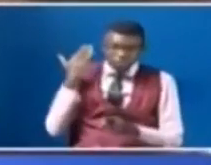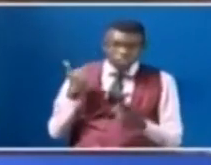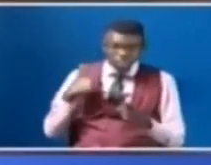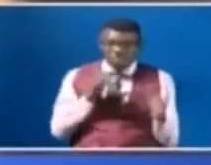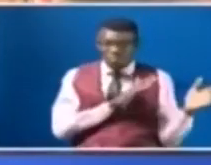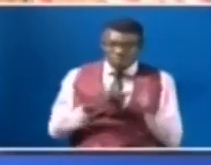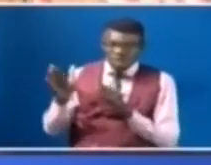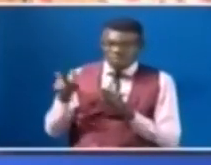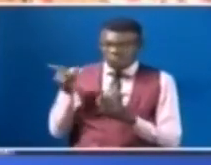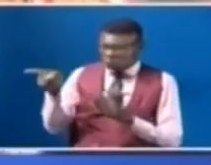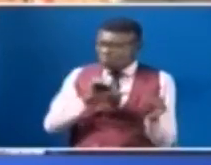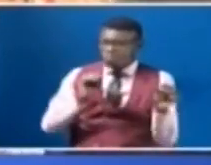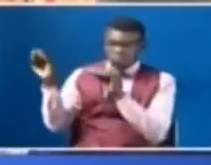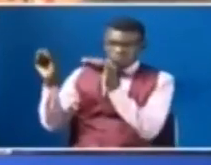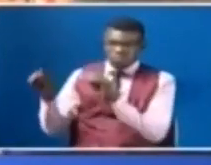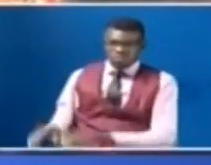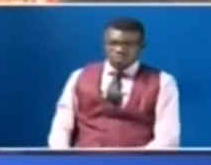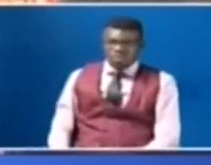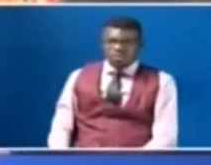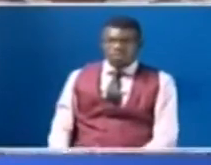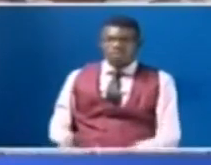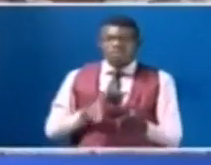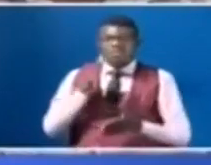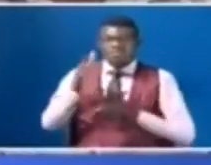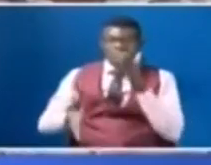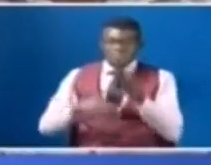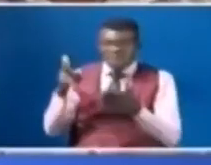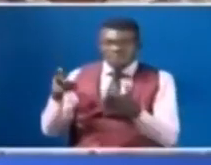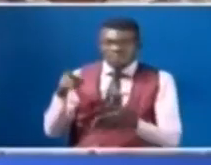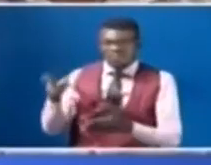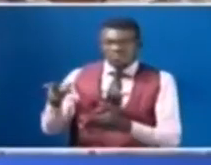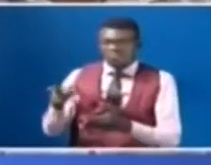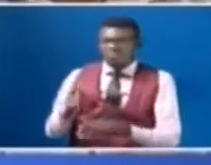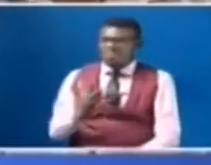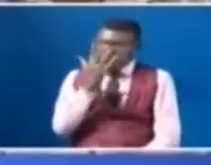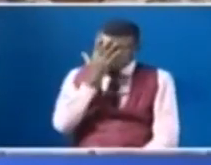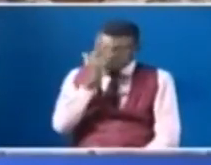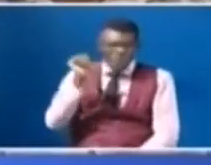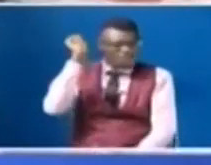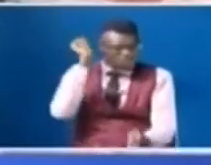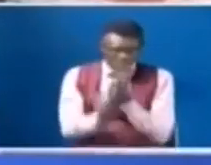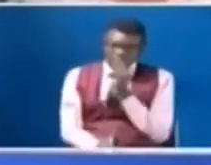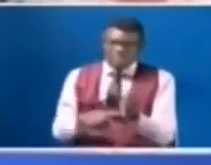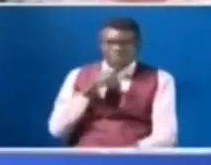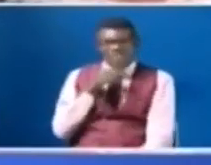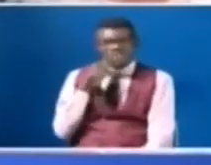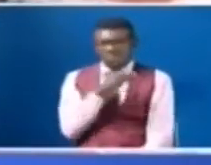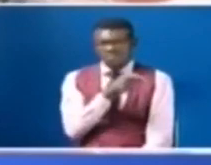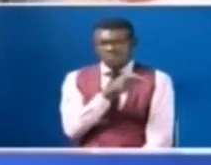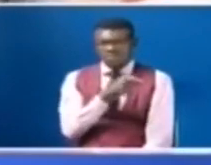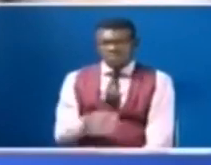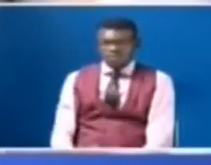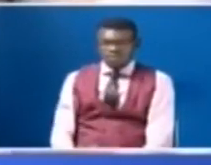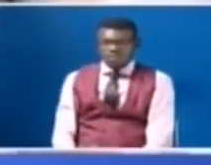Aidha palikuwepo mpango wa kufanya tambiko maalum la kumlaani na kumtia aibu na adabu bwana Chengoli.